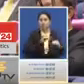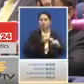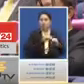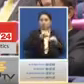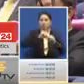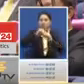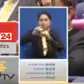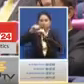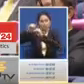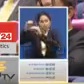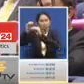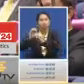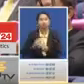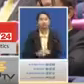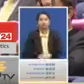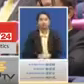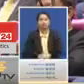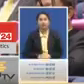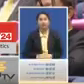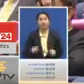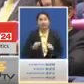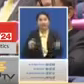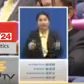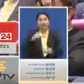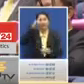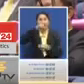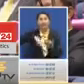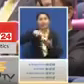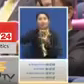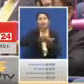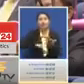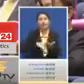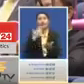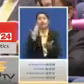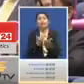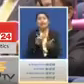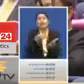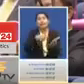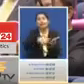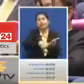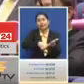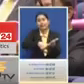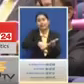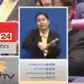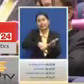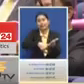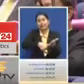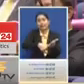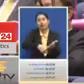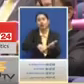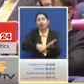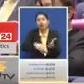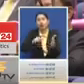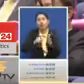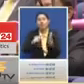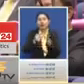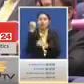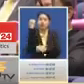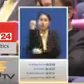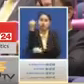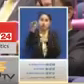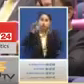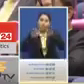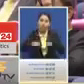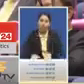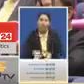ร์เซ็นต์เนี่ยแต่ประเทศมีหนี้คือจนลงมีหนี้เพิ่มขึ้น2ล้